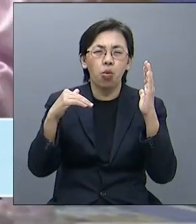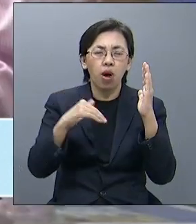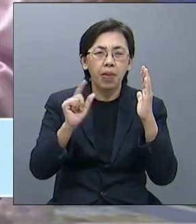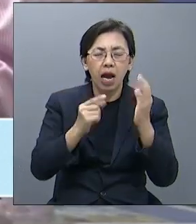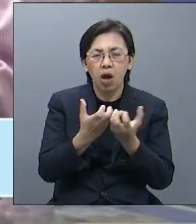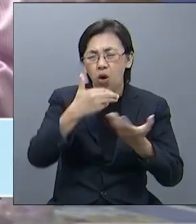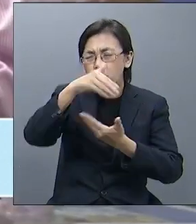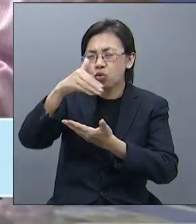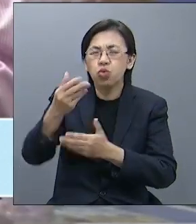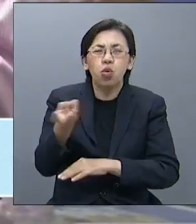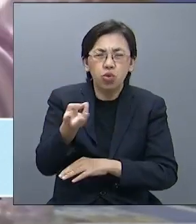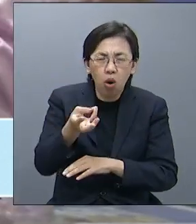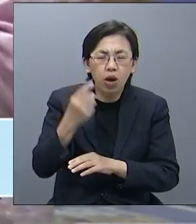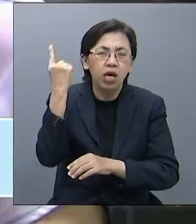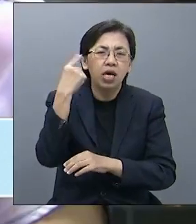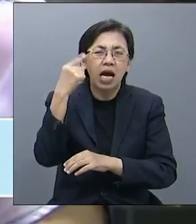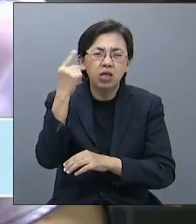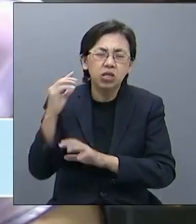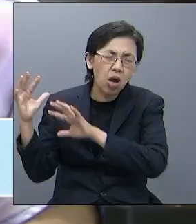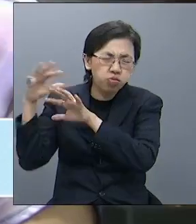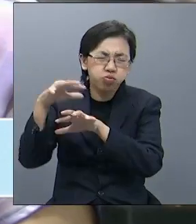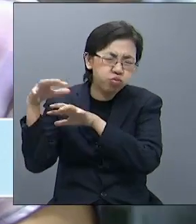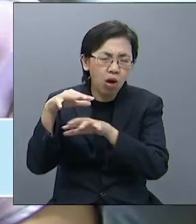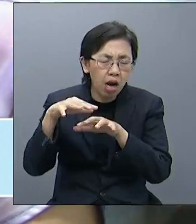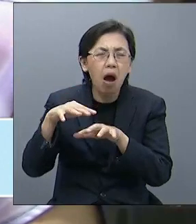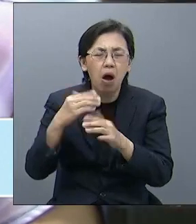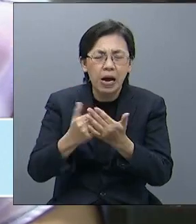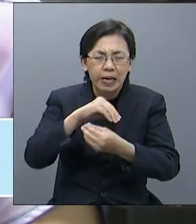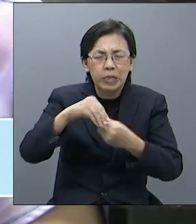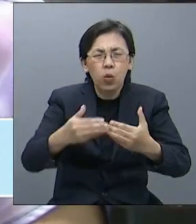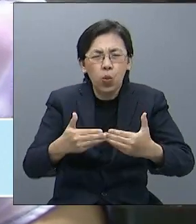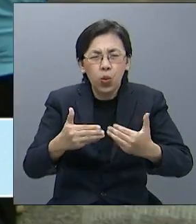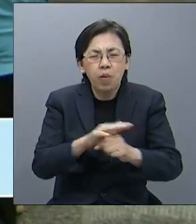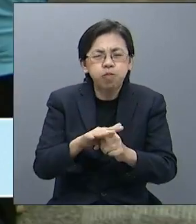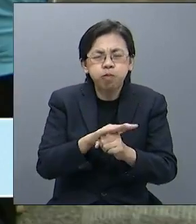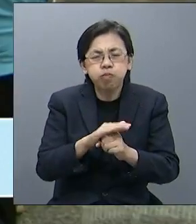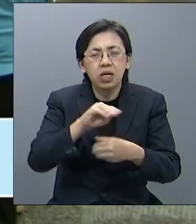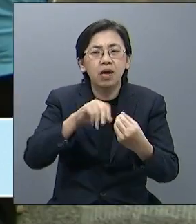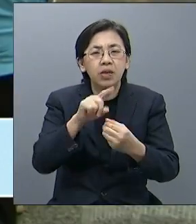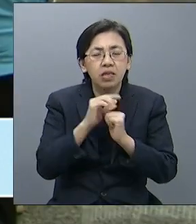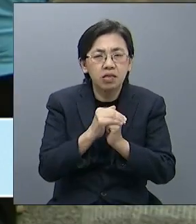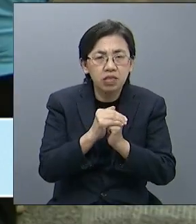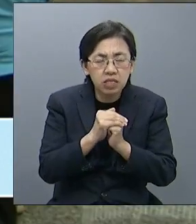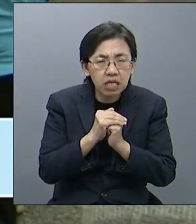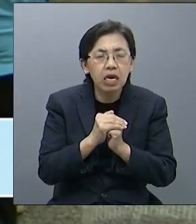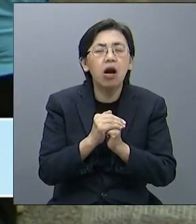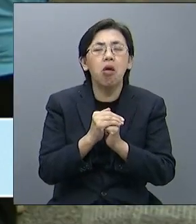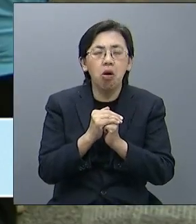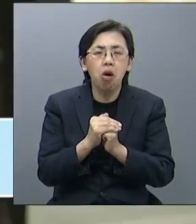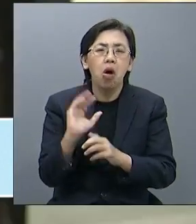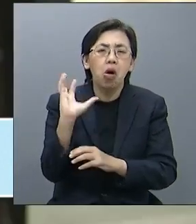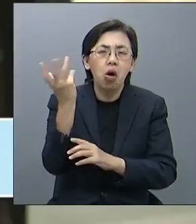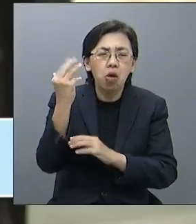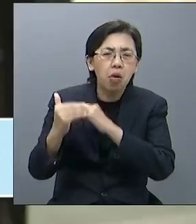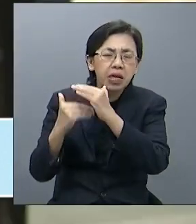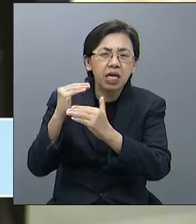ออกสินค้าและภาคการท่องเที่ยวที่ฟื้นตัวช้ากว่าที่คาดส่วนหนึ่งเนี่ยก็จากเศรษฐกิจจีนแล้วก็วัฏจักรอิเล็กทรอนิกส์โลกที่ฟื้นตัวช้าอย่าง